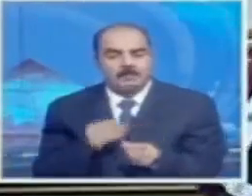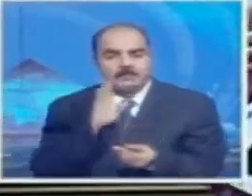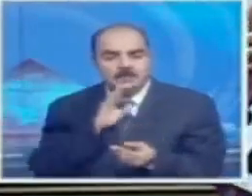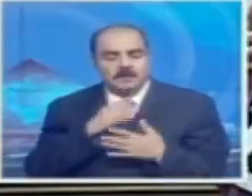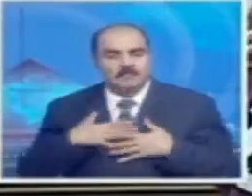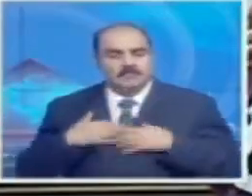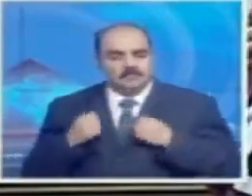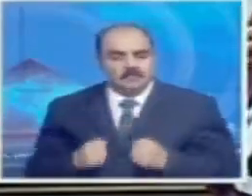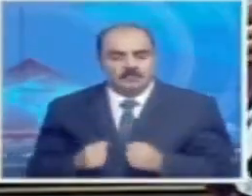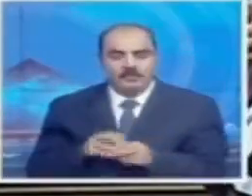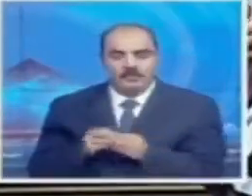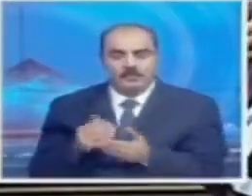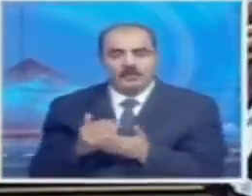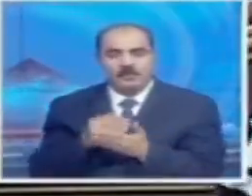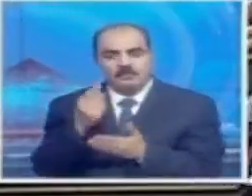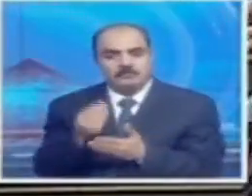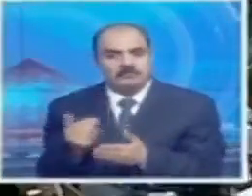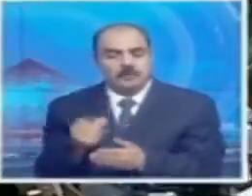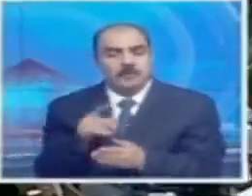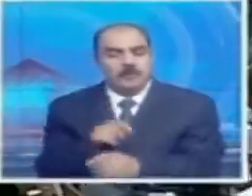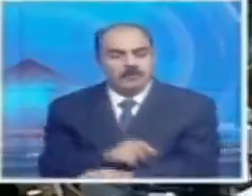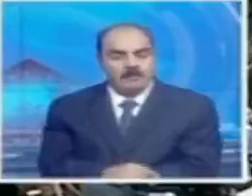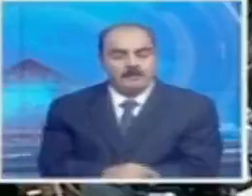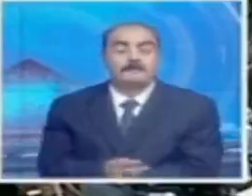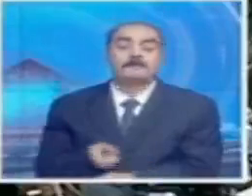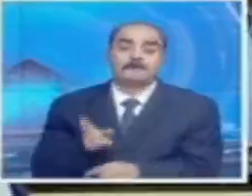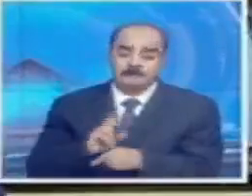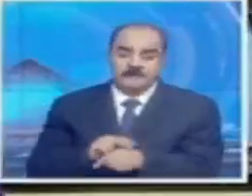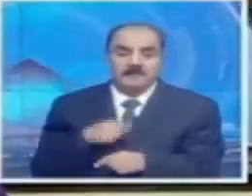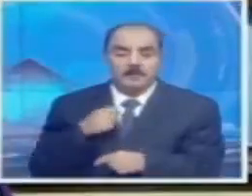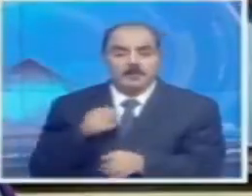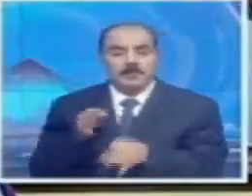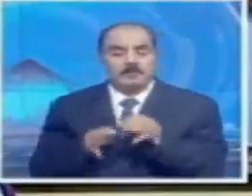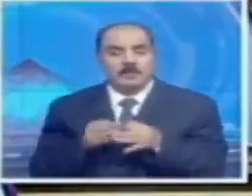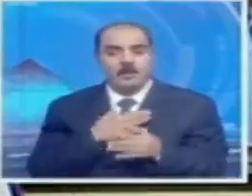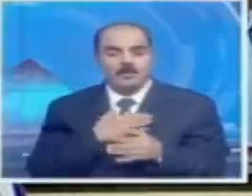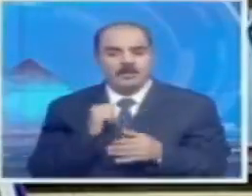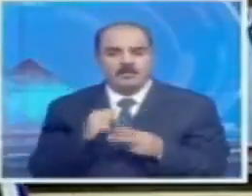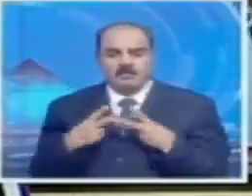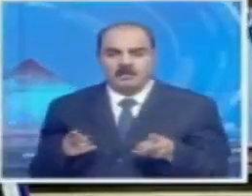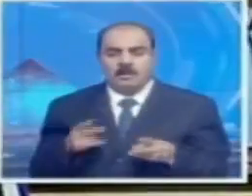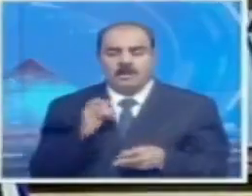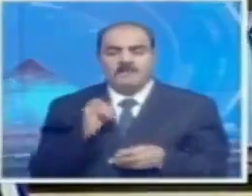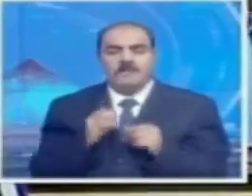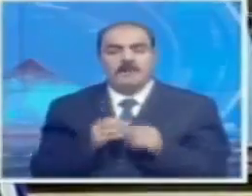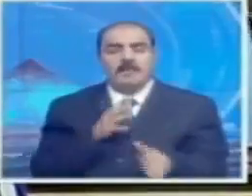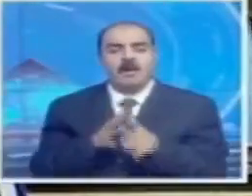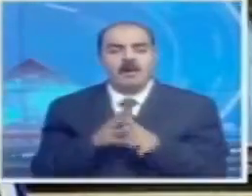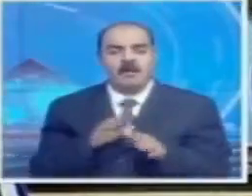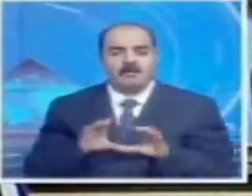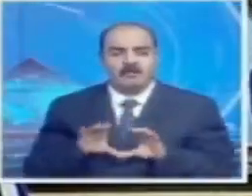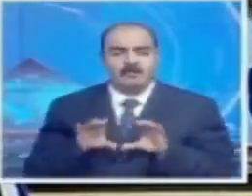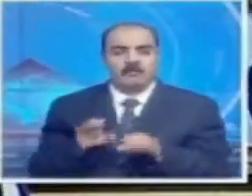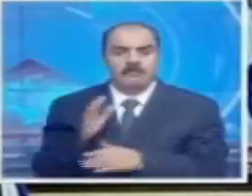والصحة والاستغلال الأمثل للموارد المائية. فيما أكد وزير المالية أن الدولة وفرت 50 مليار جنيه كبنية